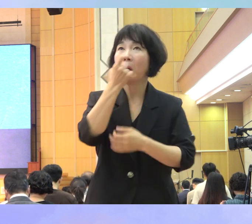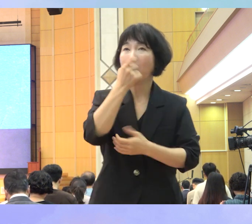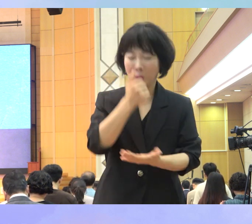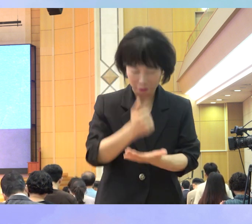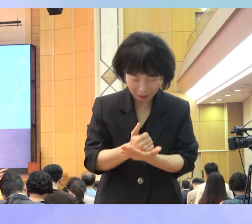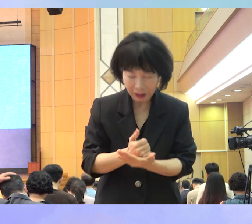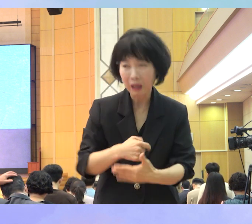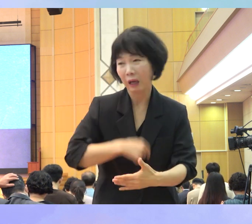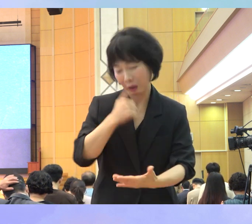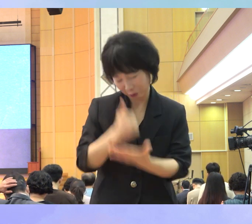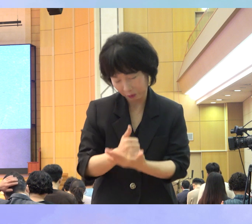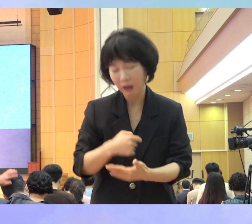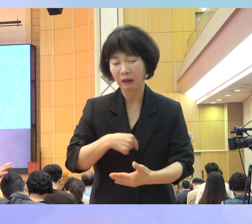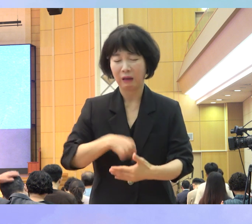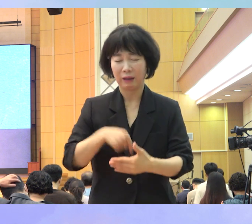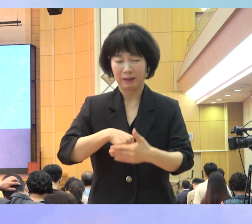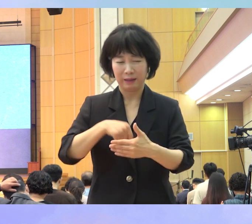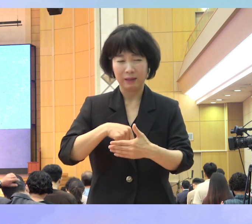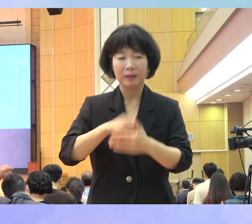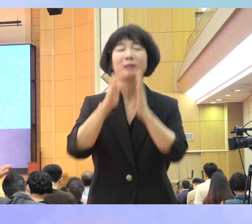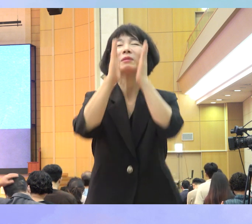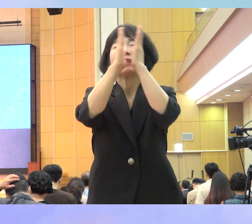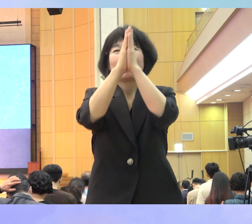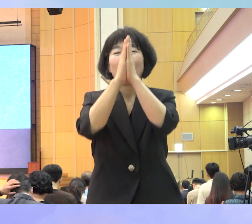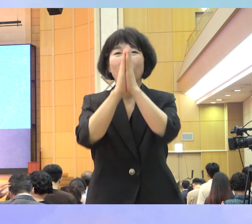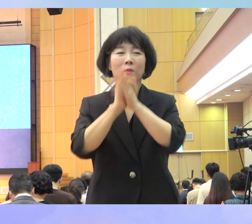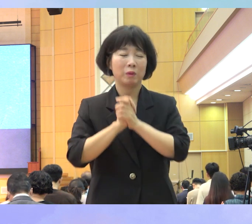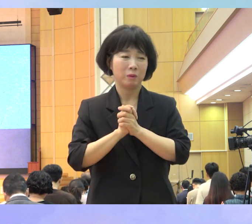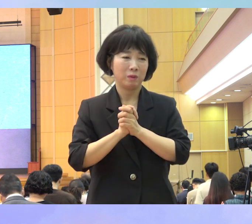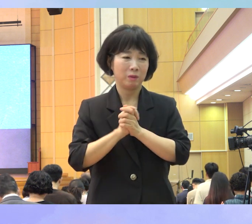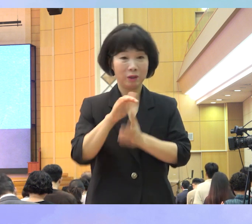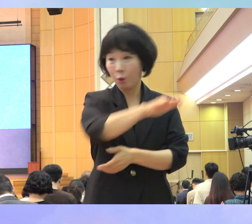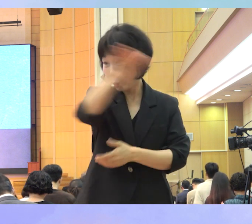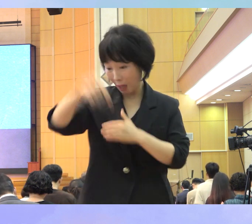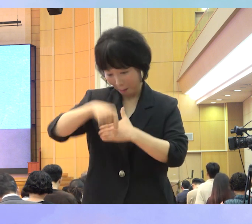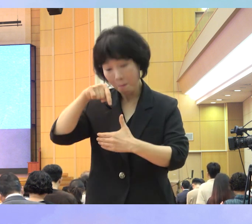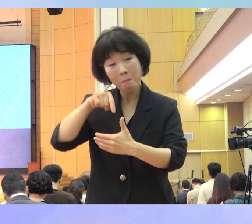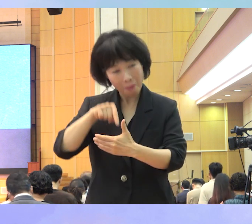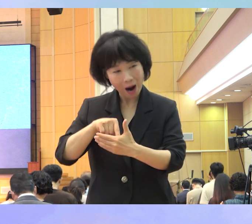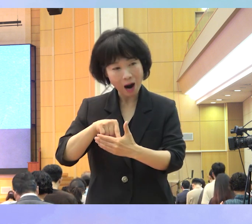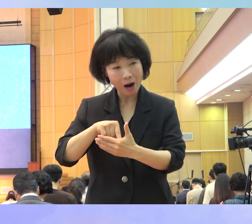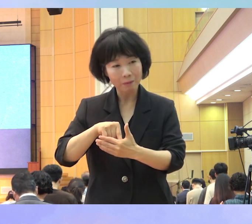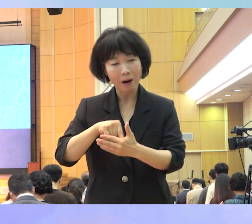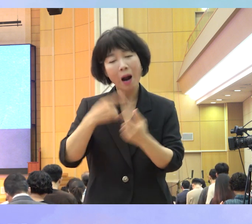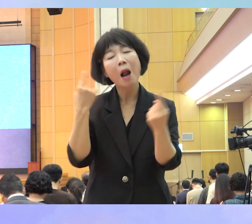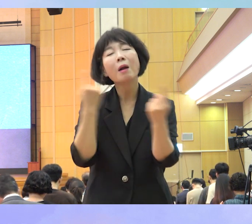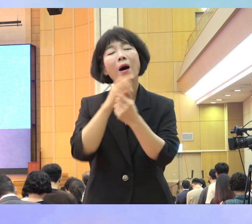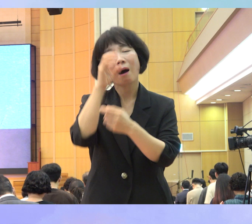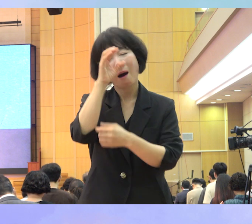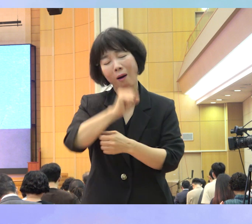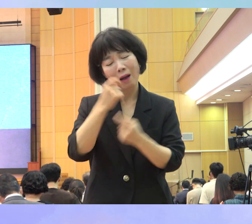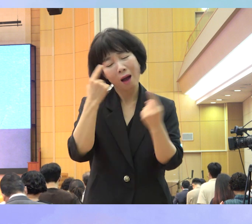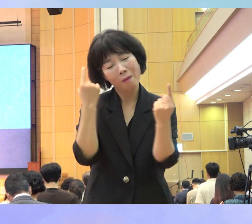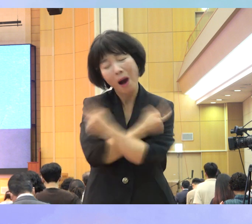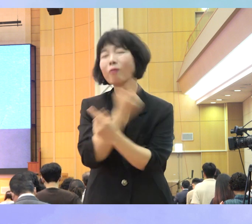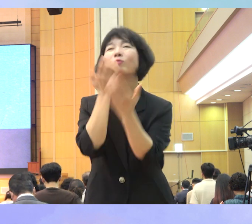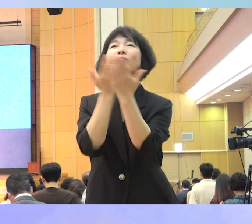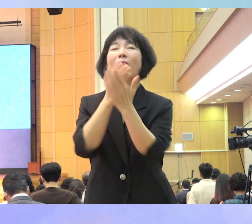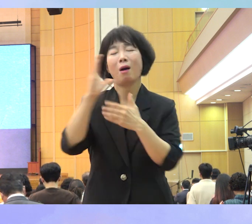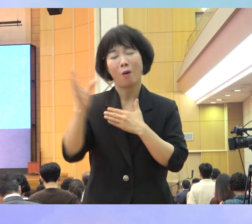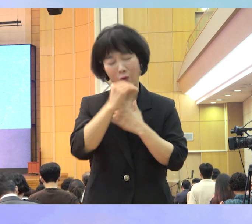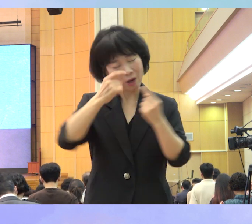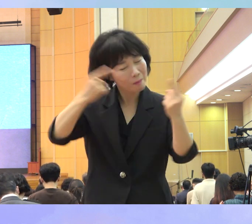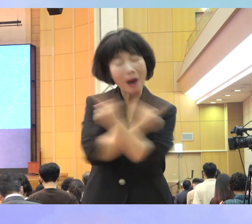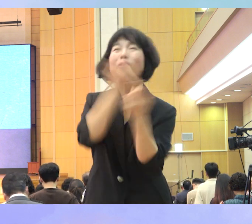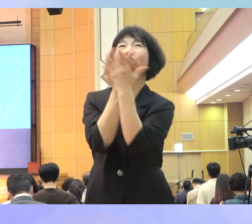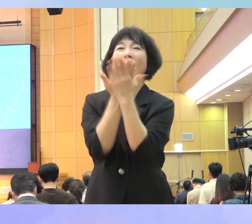종과 우리 귀한 성도들이 주님께 구하옵나니 우리의 마음을 선하게 하여 주시옵소서. 우리 마음을 거룩하게